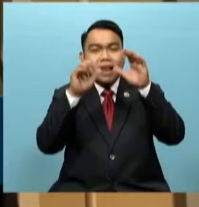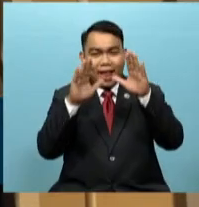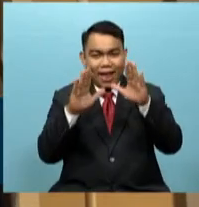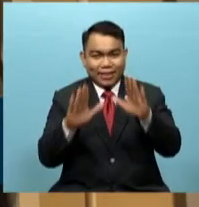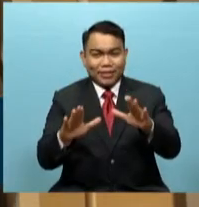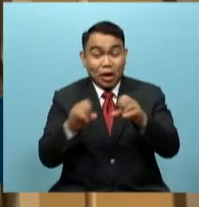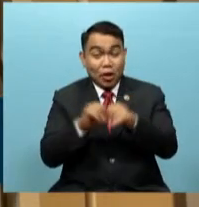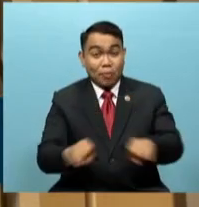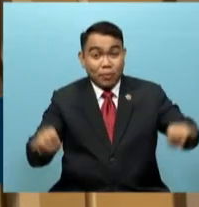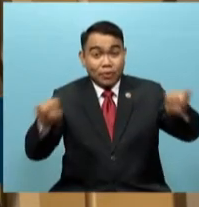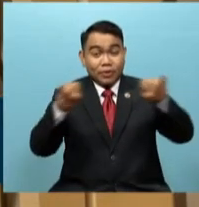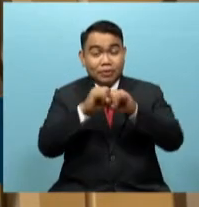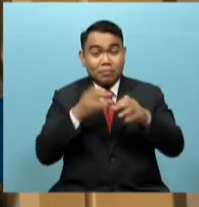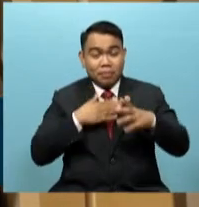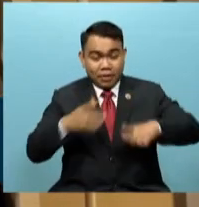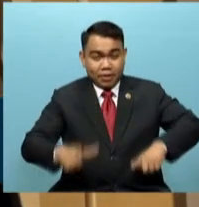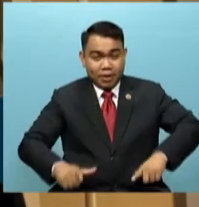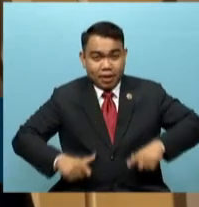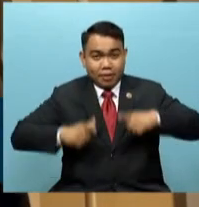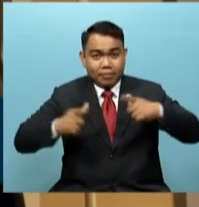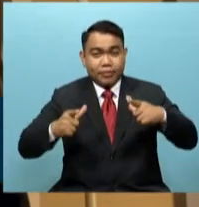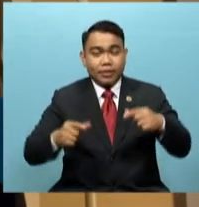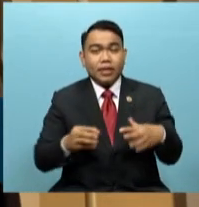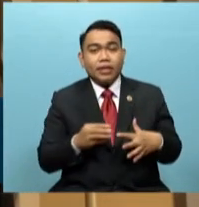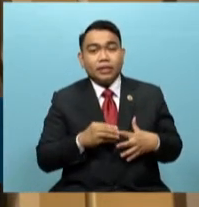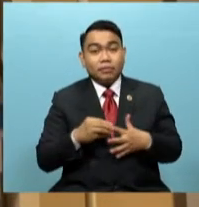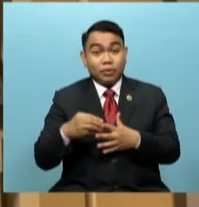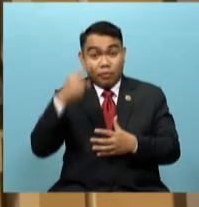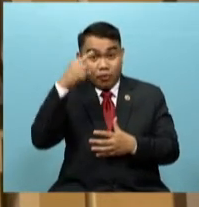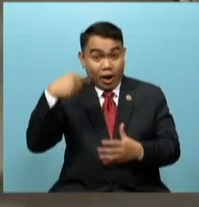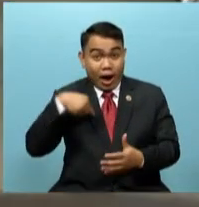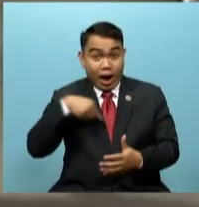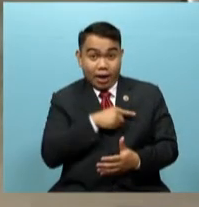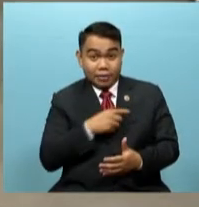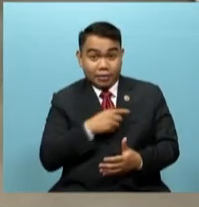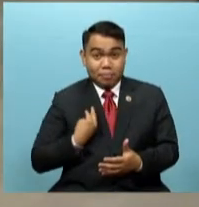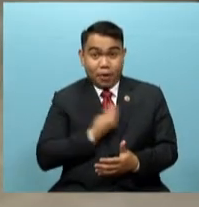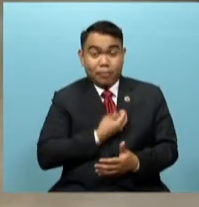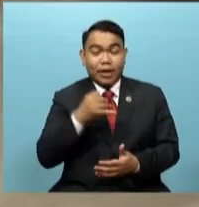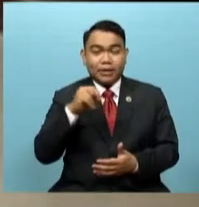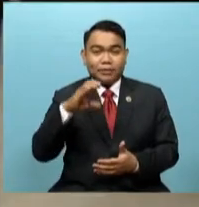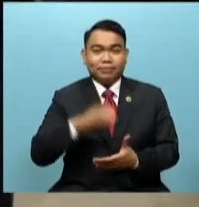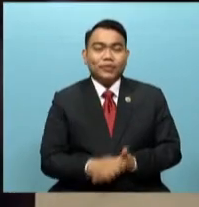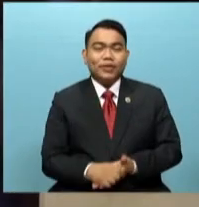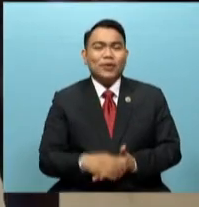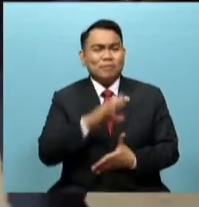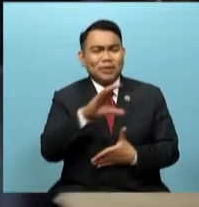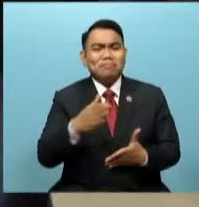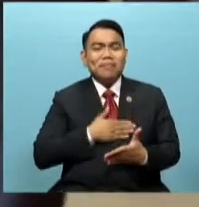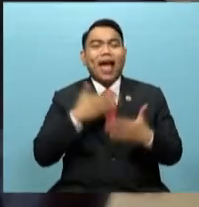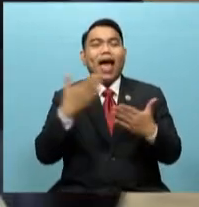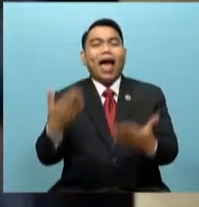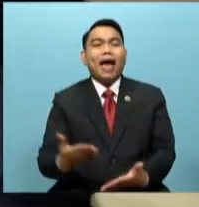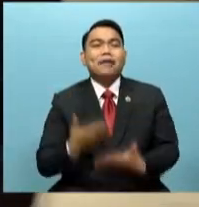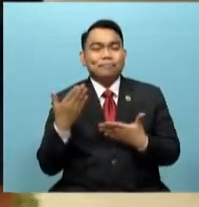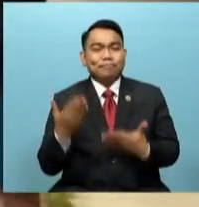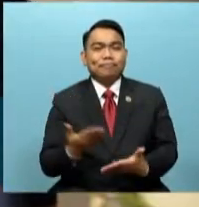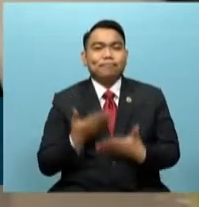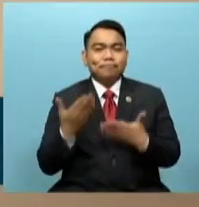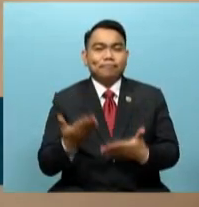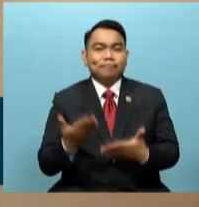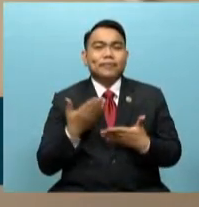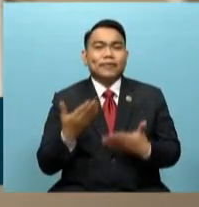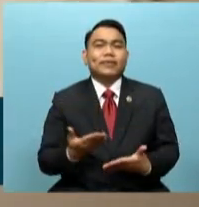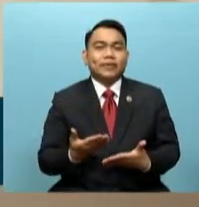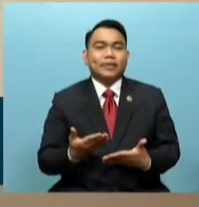buhay lalong-lalo po sa ating mga iglesia ni Cristo po. Lubos na lubos po ang aking kagalakan sa pagpanunumpa ko